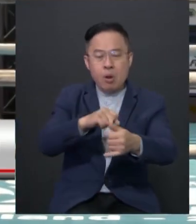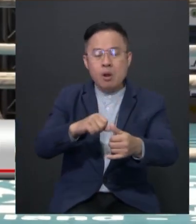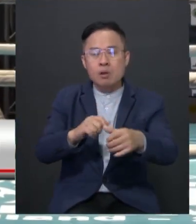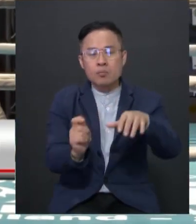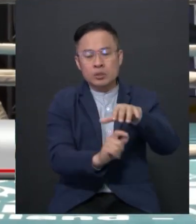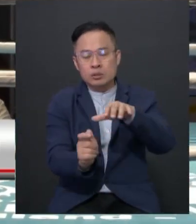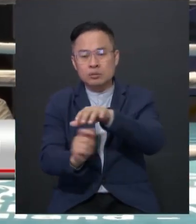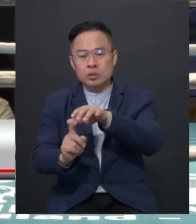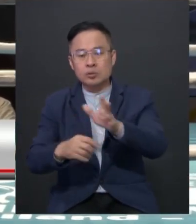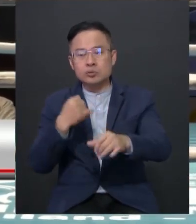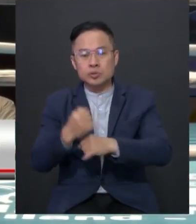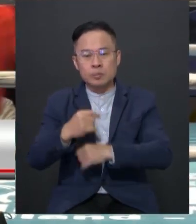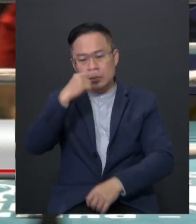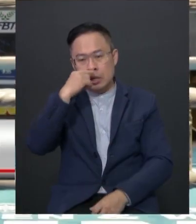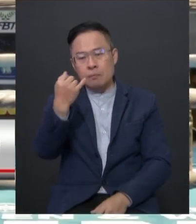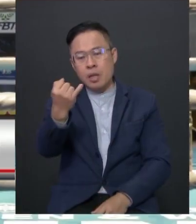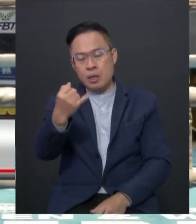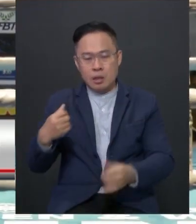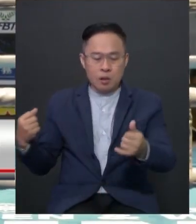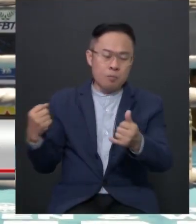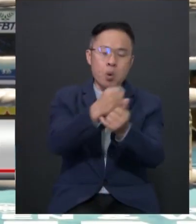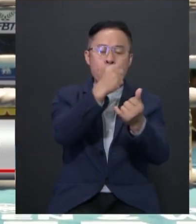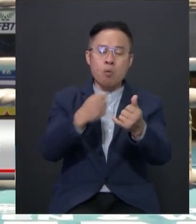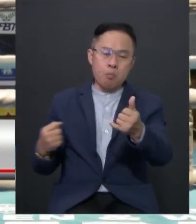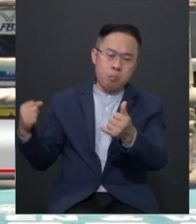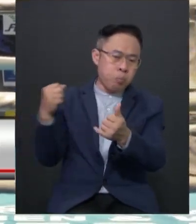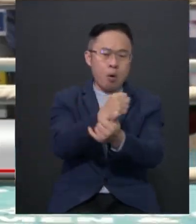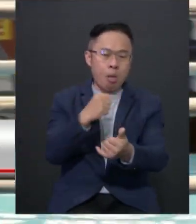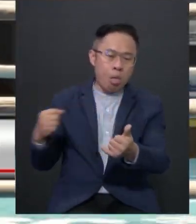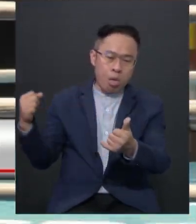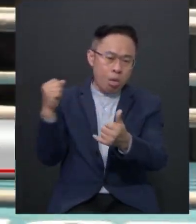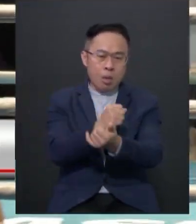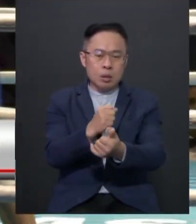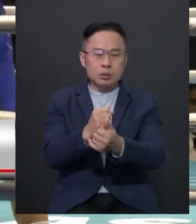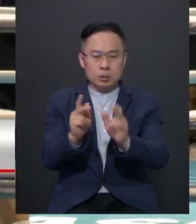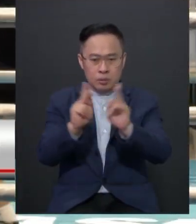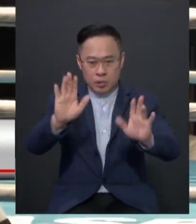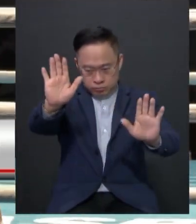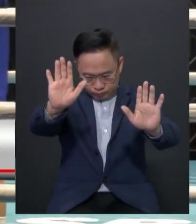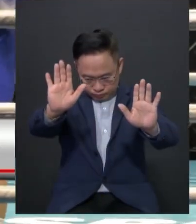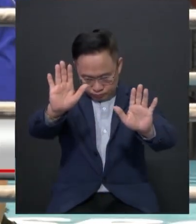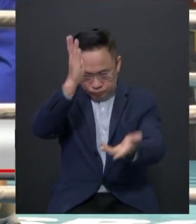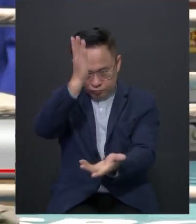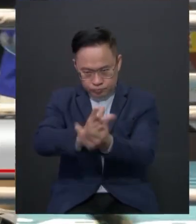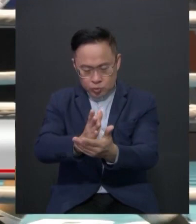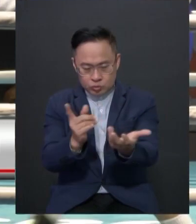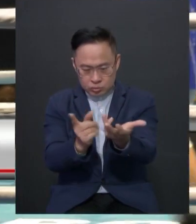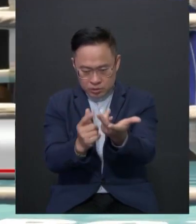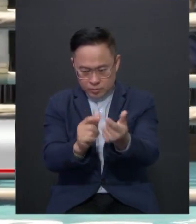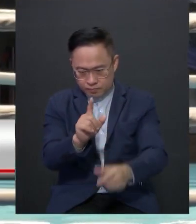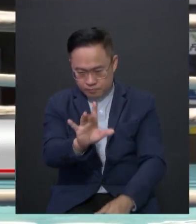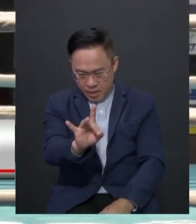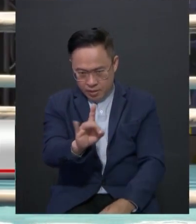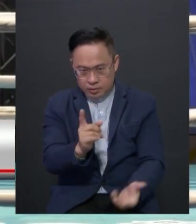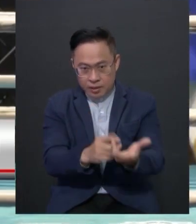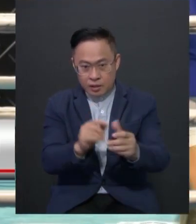ที่2เนี่ยนักชกสาวไทยก็โดนหมัดซ้ายโดนหมัดขวาของนักชกจากคาซัคไปหลายครั้งจนกรรมการต้องนับ8 นี่เลย